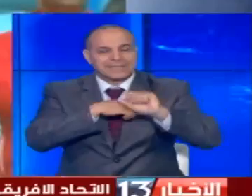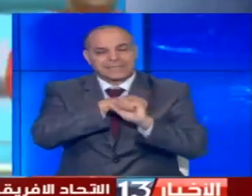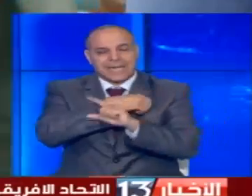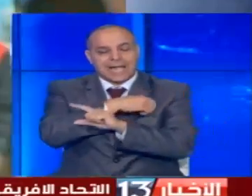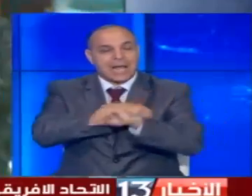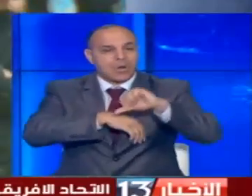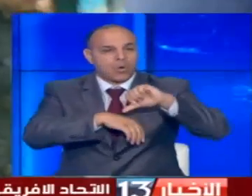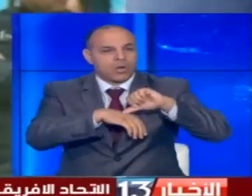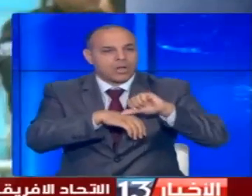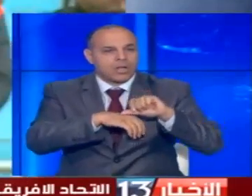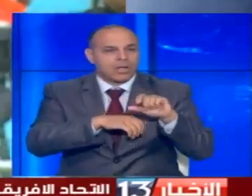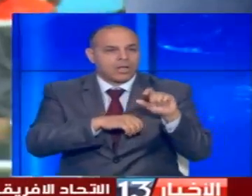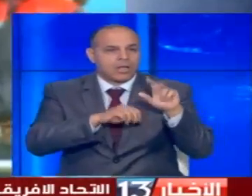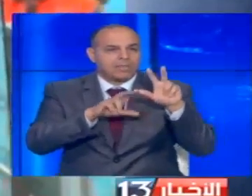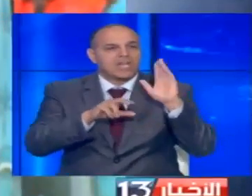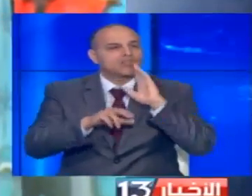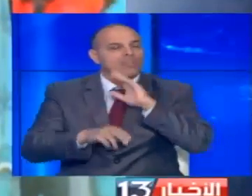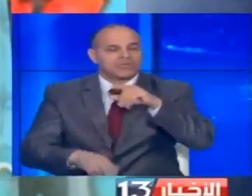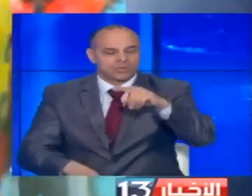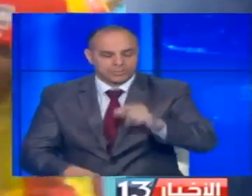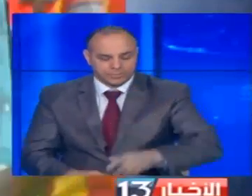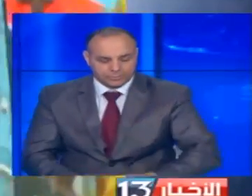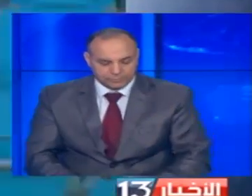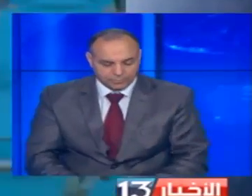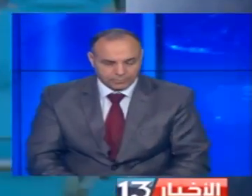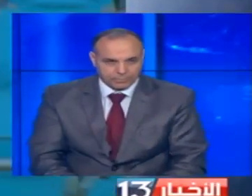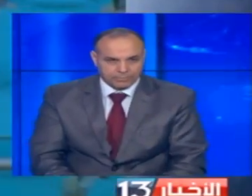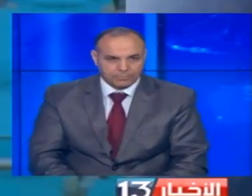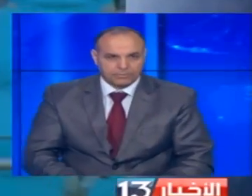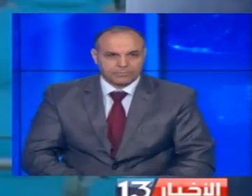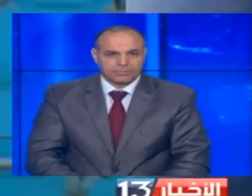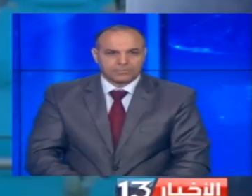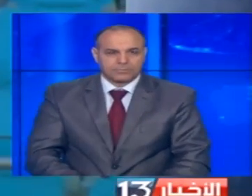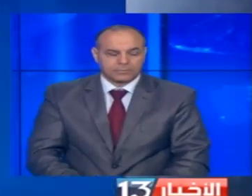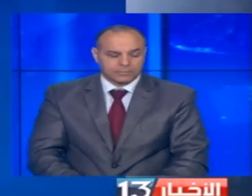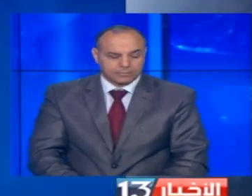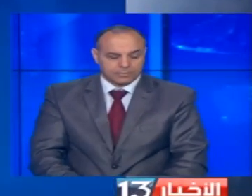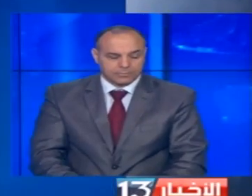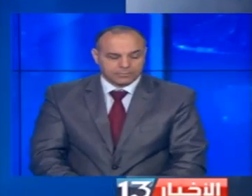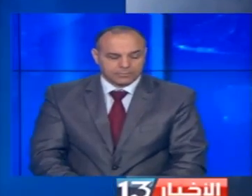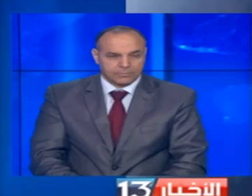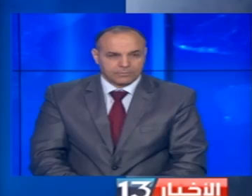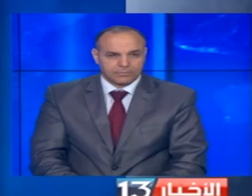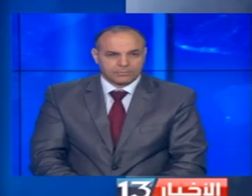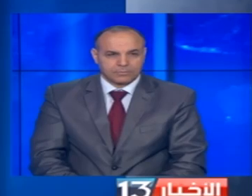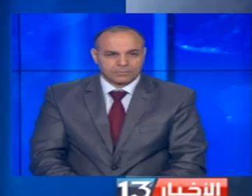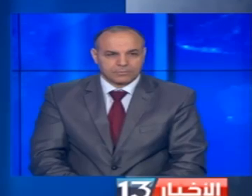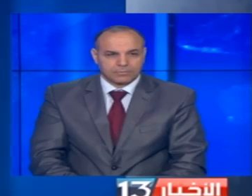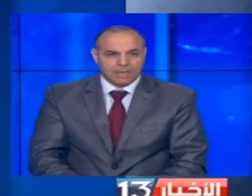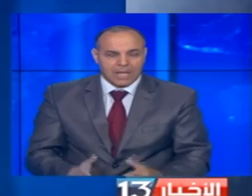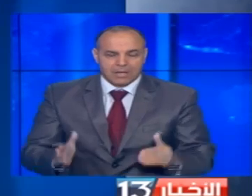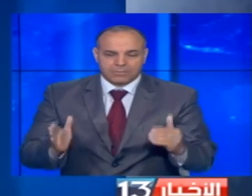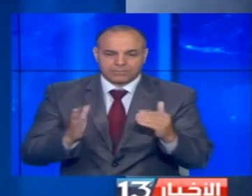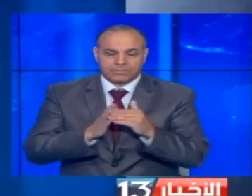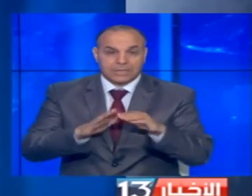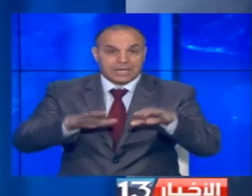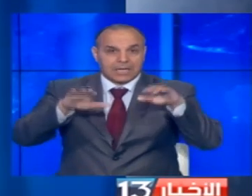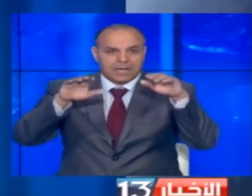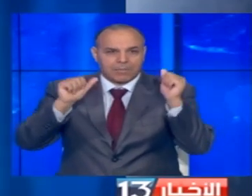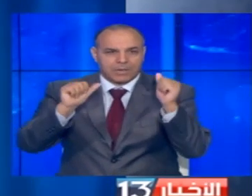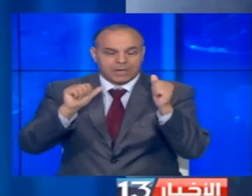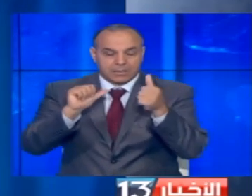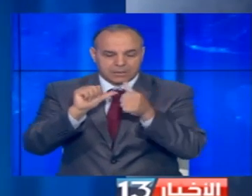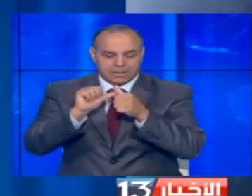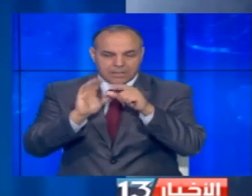دكار في الثامن من جانفي المقبل فريق الامان ختام النشره مشاهدينا